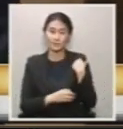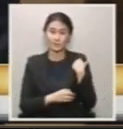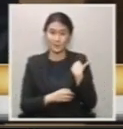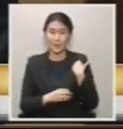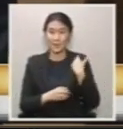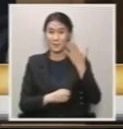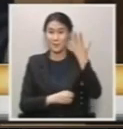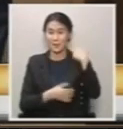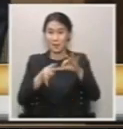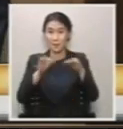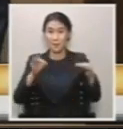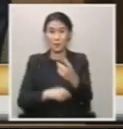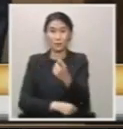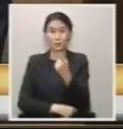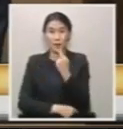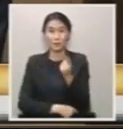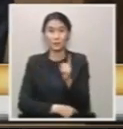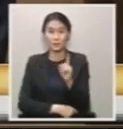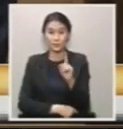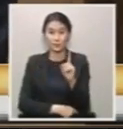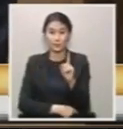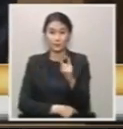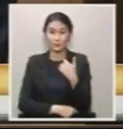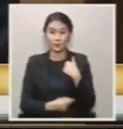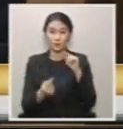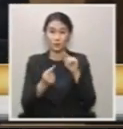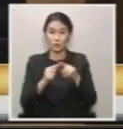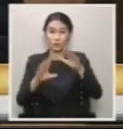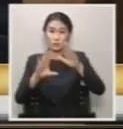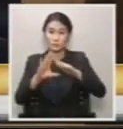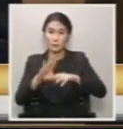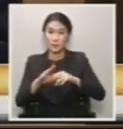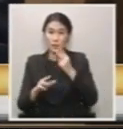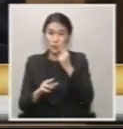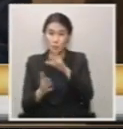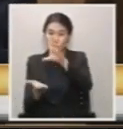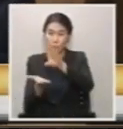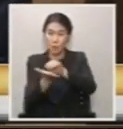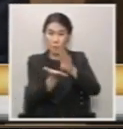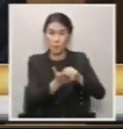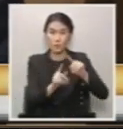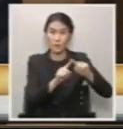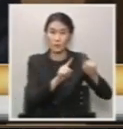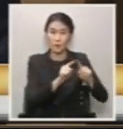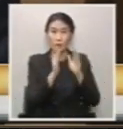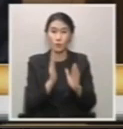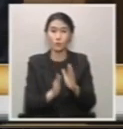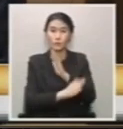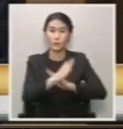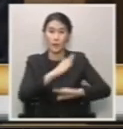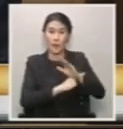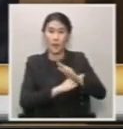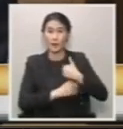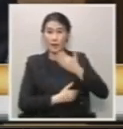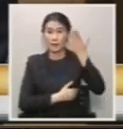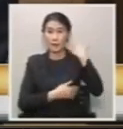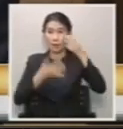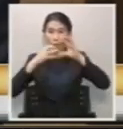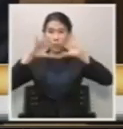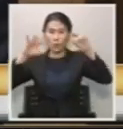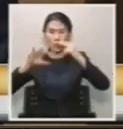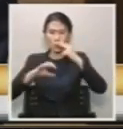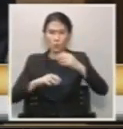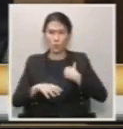ถามแรกที่ท่านถามมาก็คือเรื่องการลงทะเบียนสำรวจคนพิการที่ข้อมูลของรัฐนั้นไม่ตรง